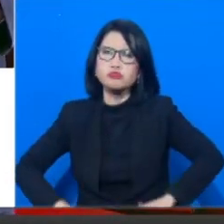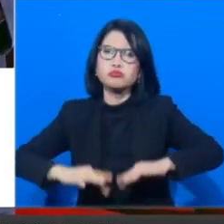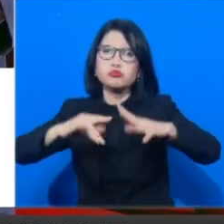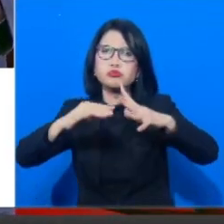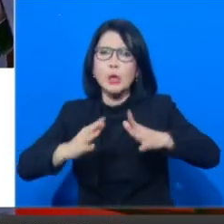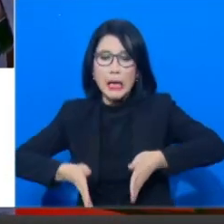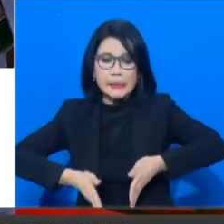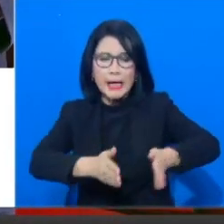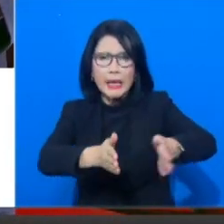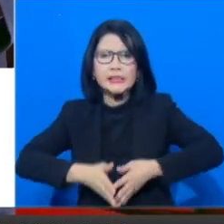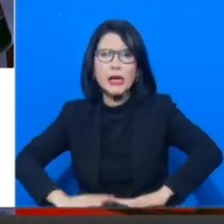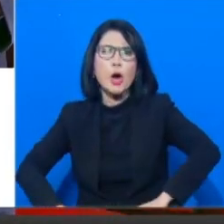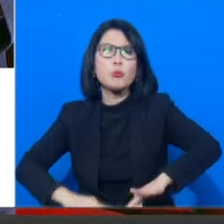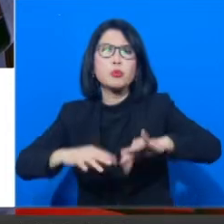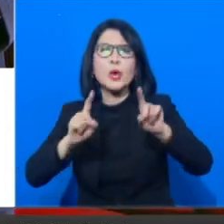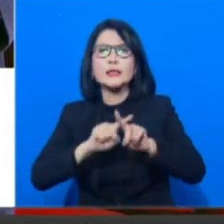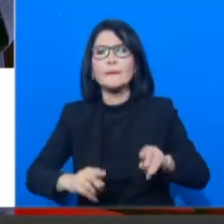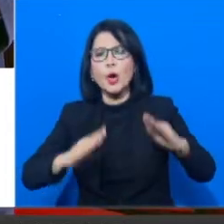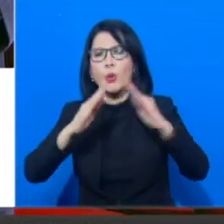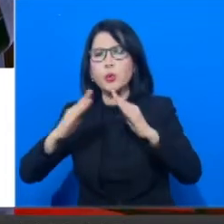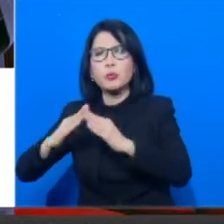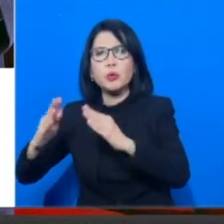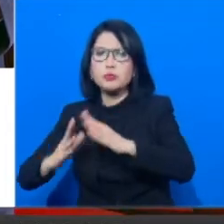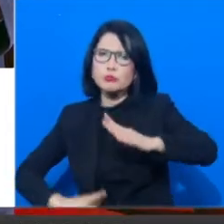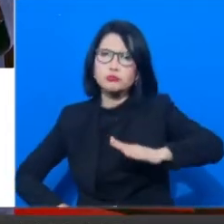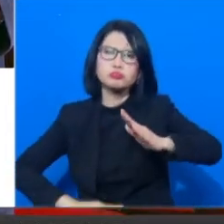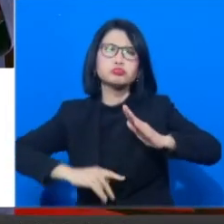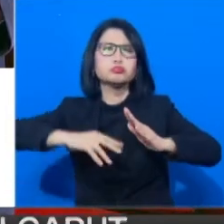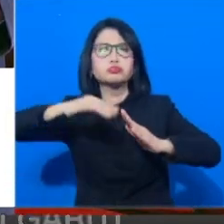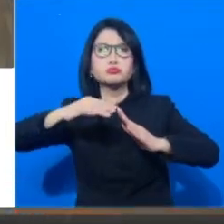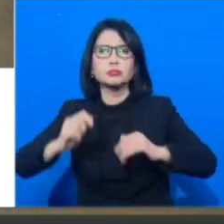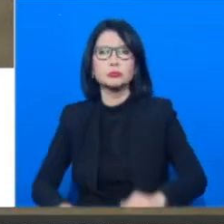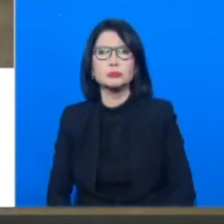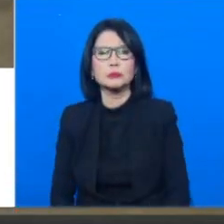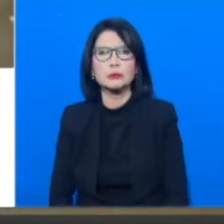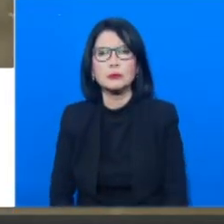merendam jalanan utama, namun ratusan rumah warga juga ikut terendam banjir.